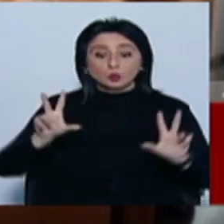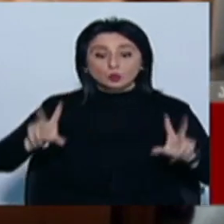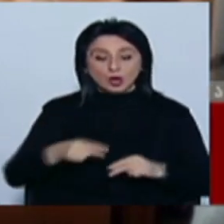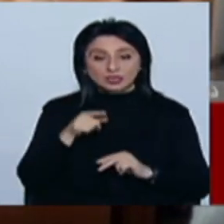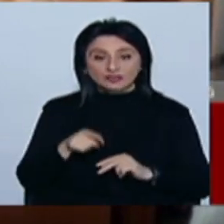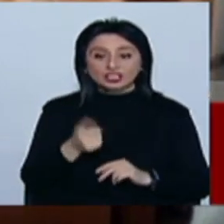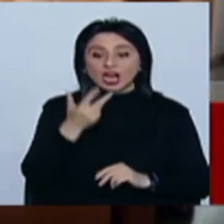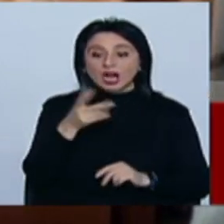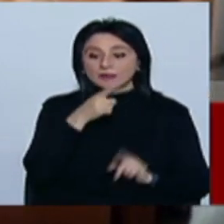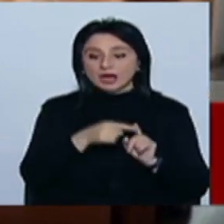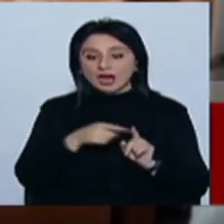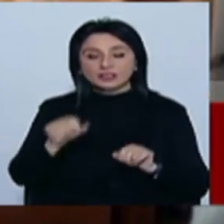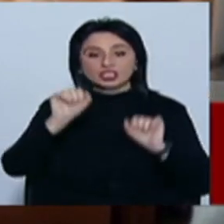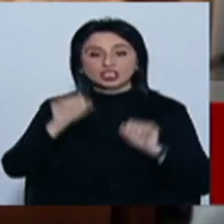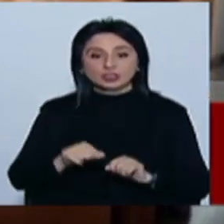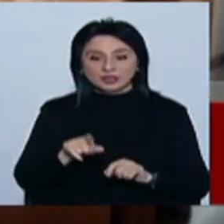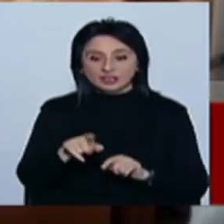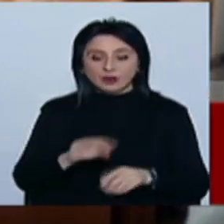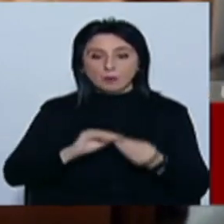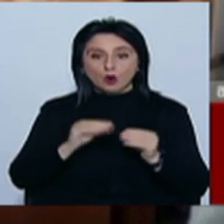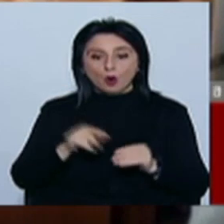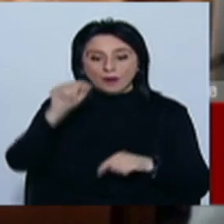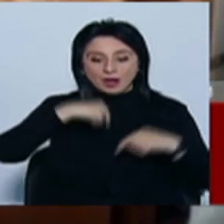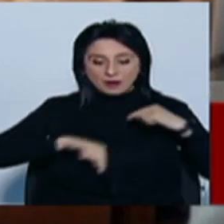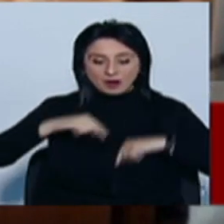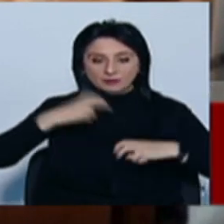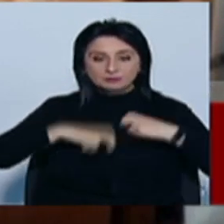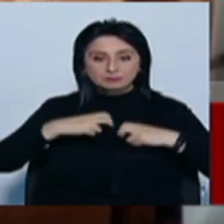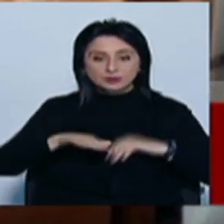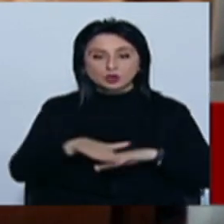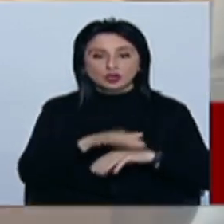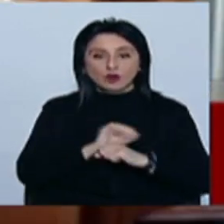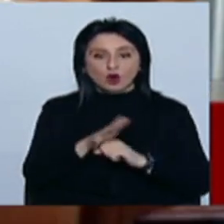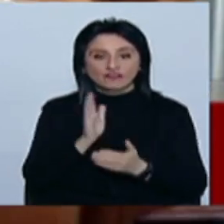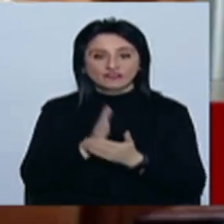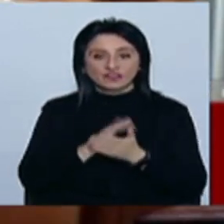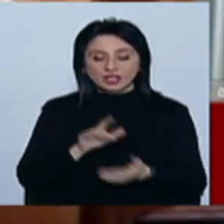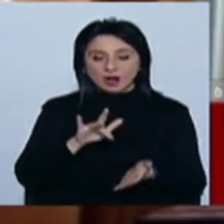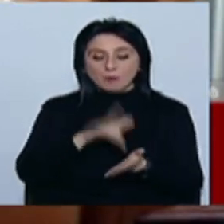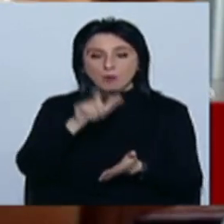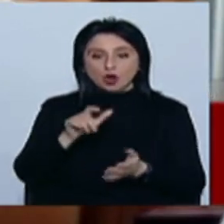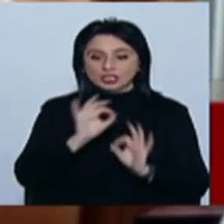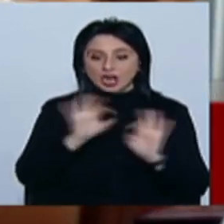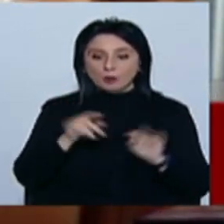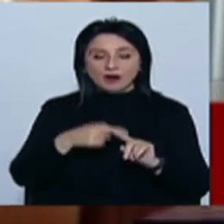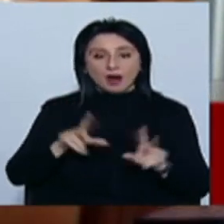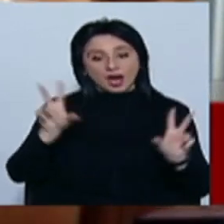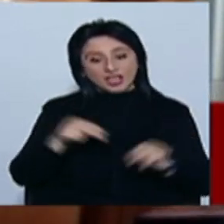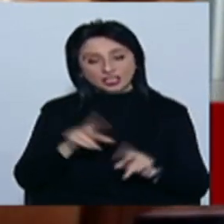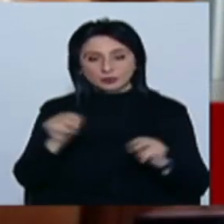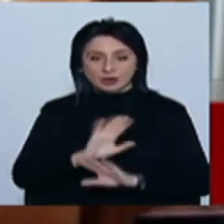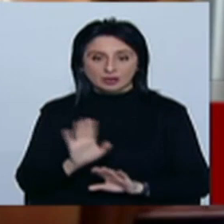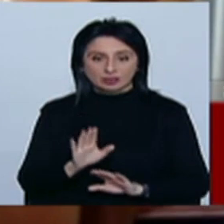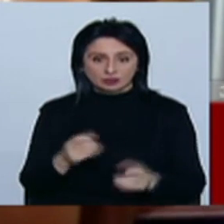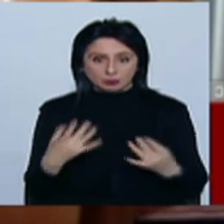გადარჩება, რამდენი ხნის განმავლობაში შეიძლება გაყვეს ის პრობლემები, რომელსაც ეს ხანგრძლივი COVID აქვს. მოსახლეობას უბრალოდ ეუბნები, რომ ან გადარჩები, ან არ